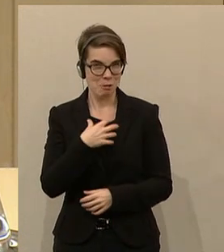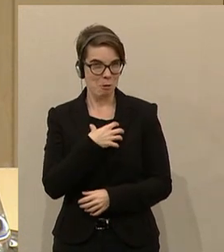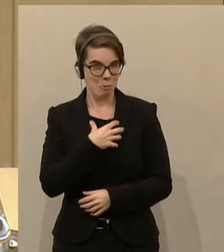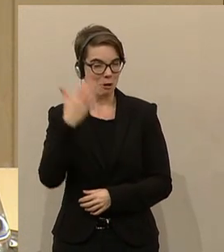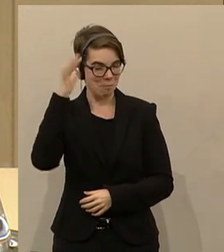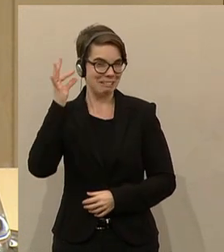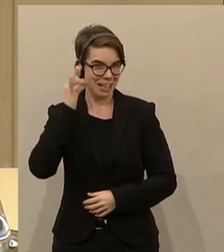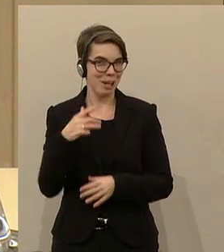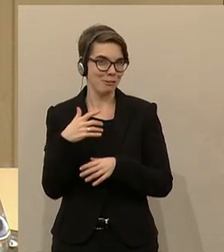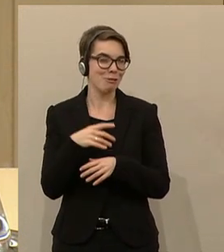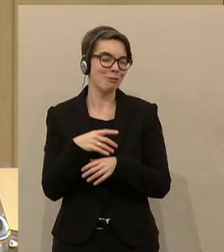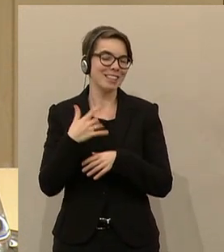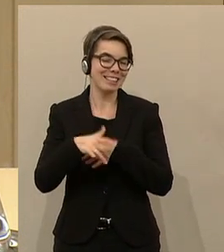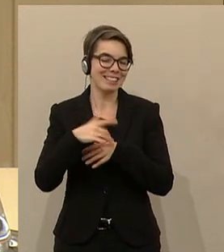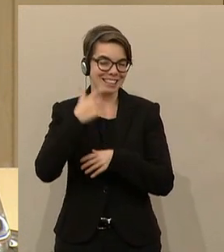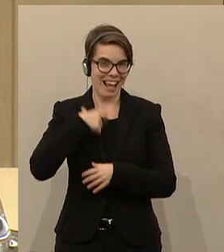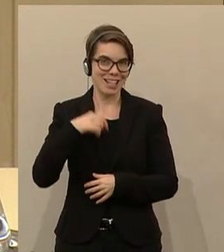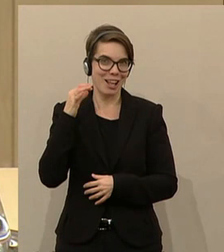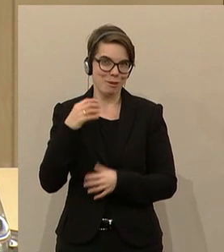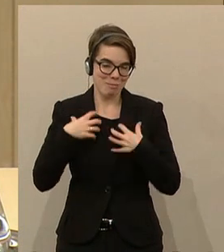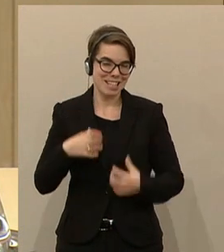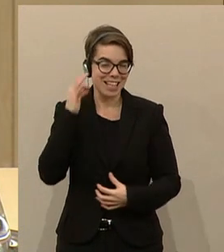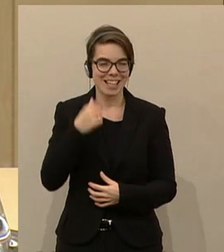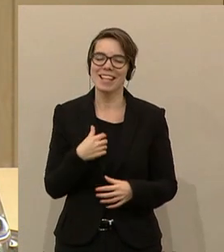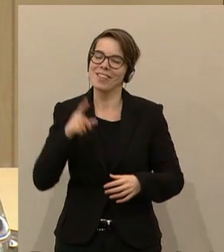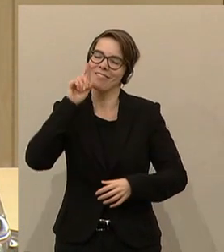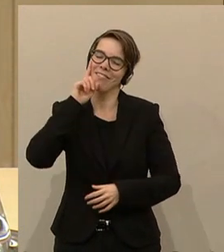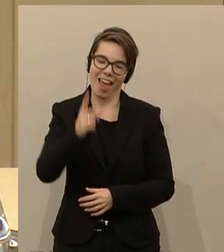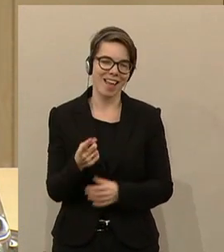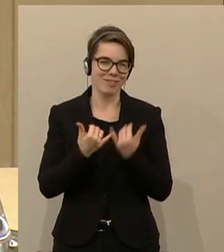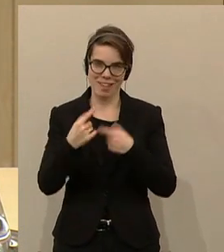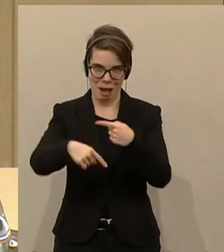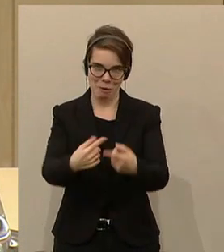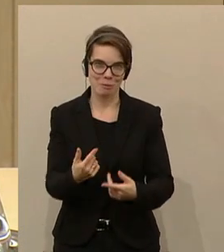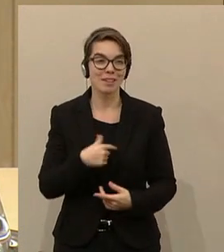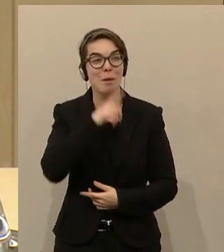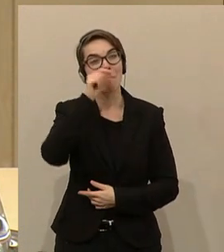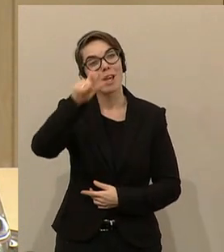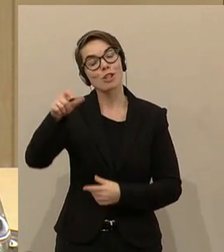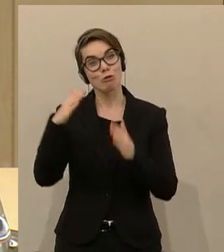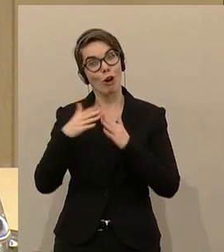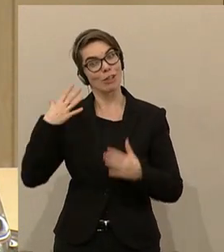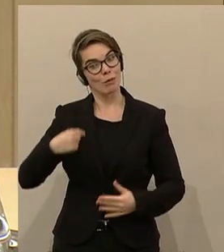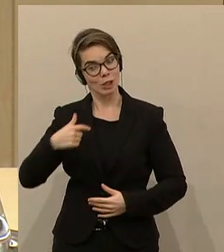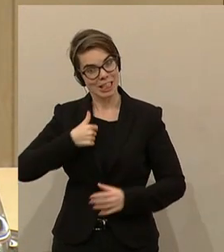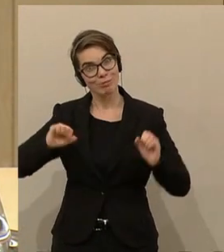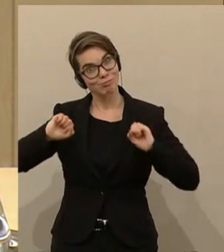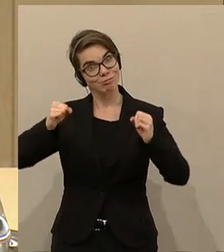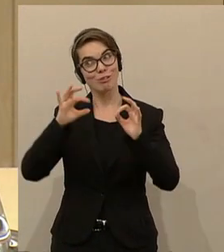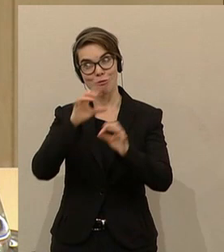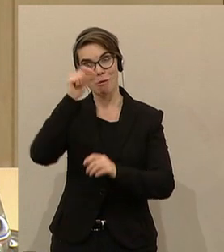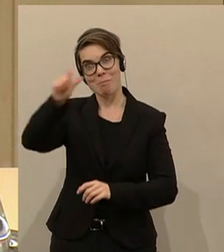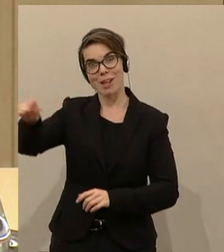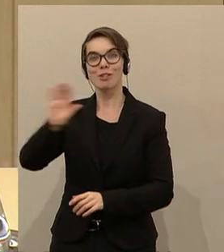Bürgermeisterin komme ich aus der Praxis. Den Menschen bei mir zu Hause sind es gewohnt, dass ich mich einsetze für Sie und für